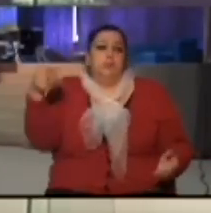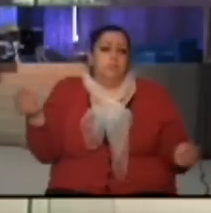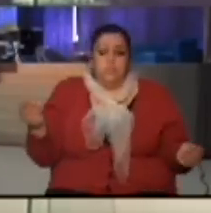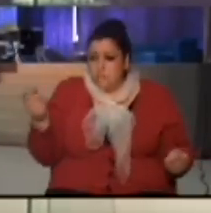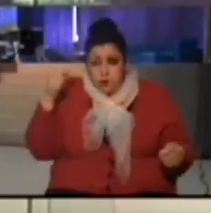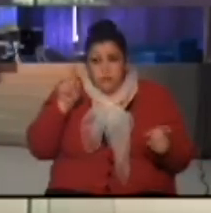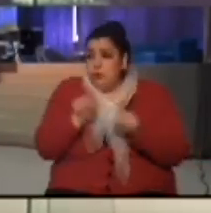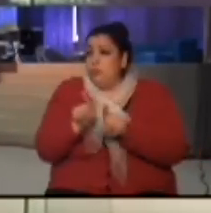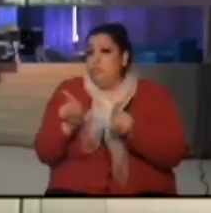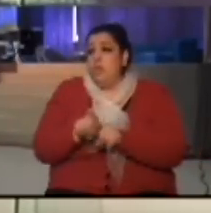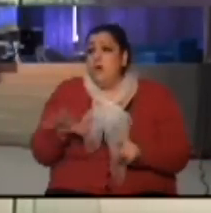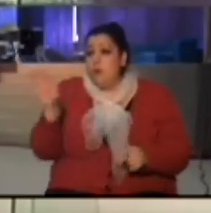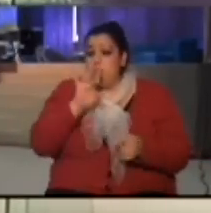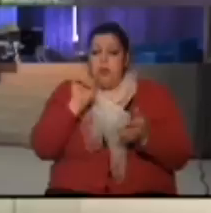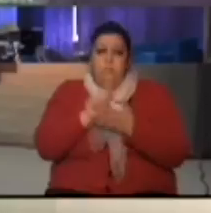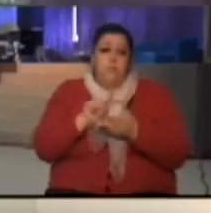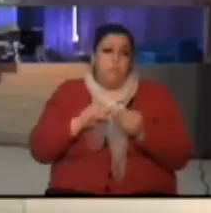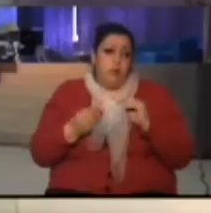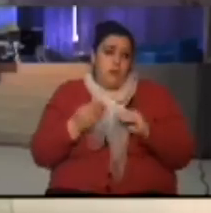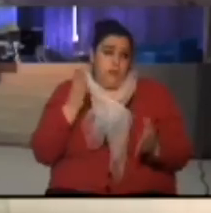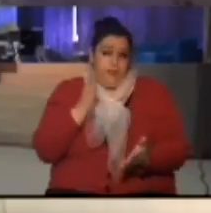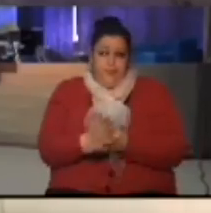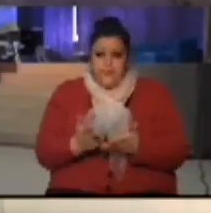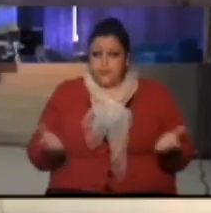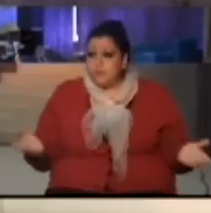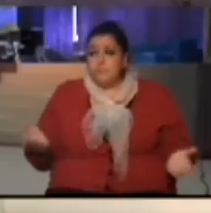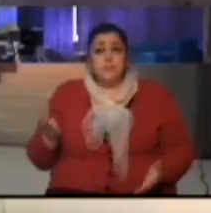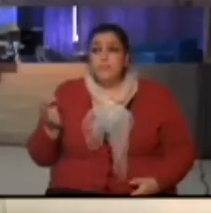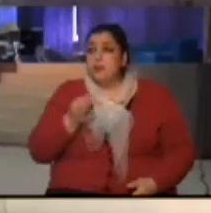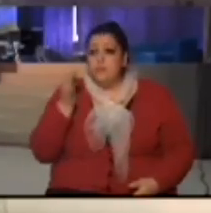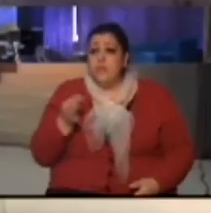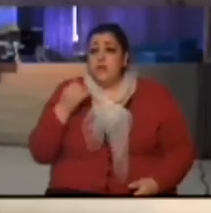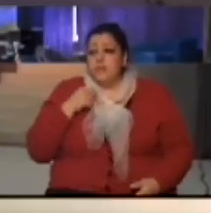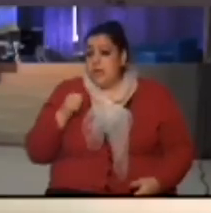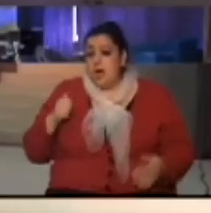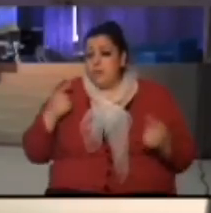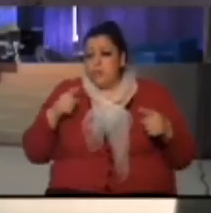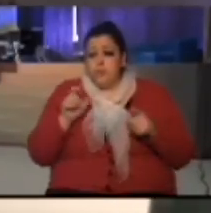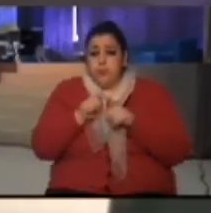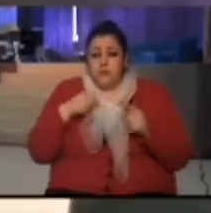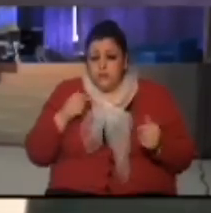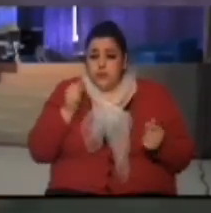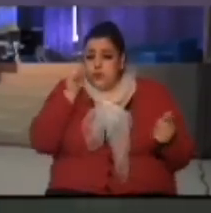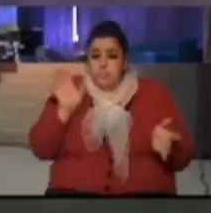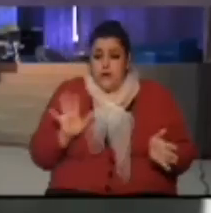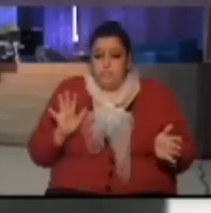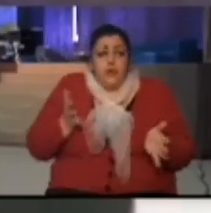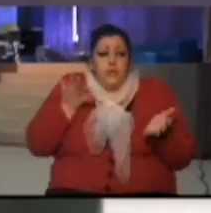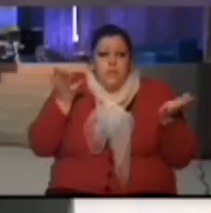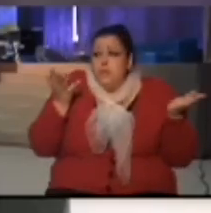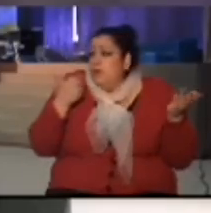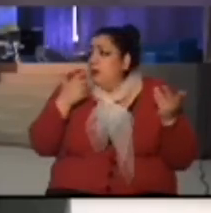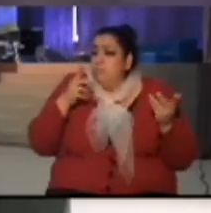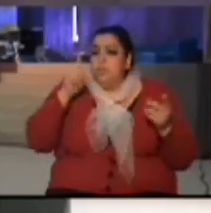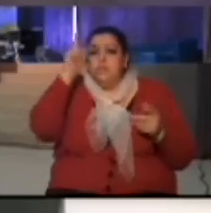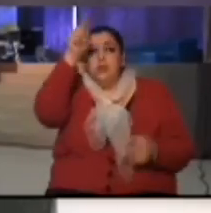կանչել։ Ինձ ուրիշ բանը չի մխաթարում, ինձ ուրիշ բանը չի հիացնում, չի զարմացնում, ոչինչ ինձ այնտեղ չի